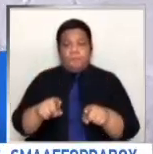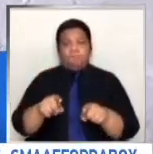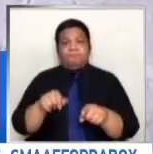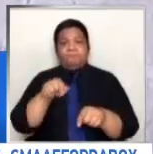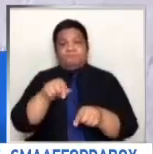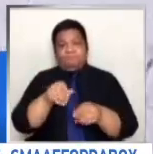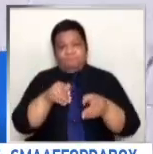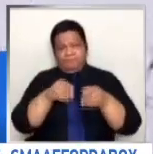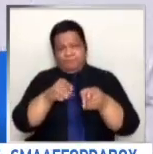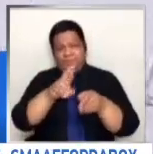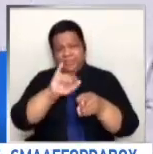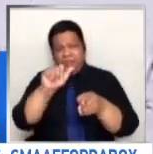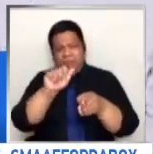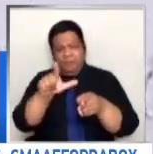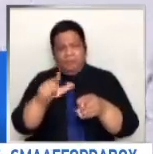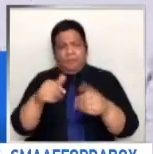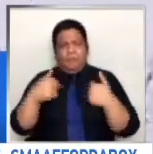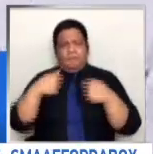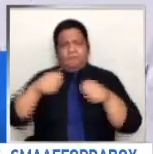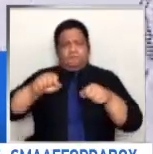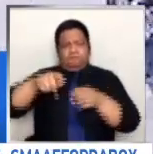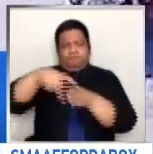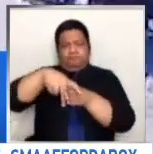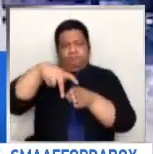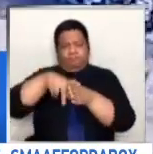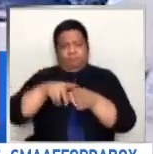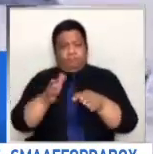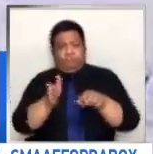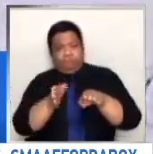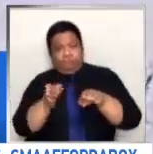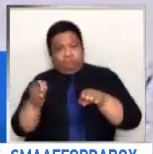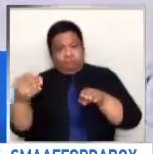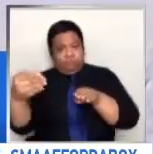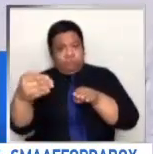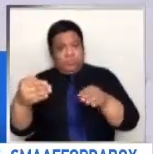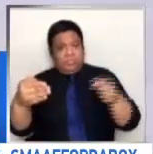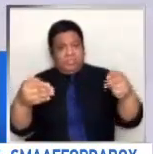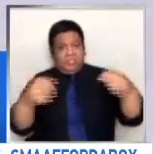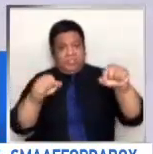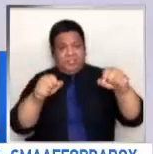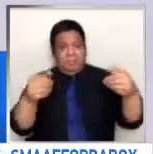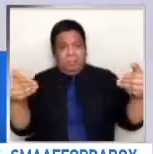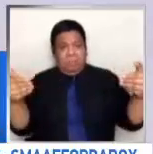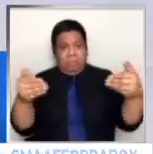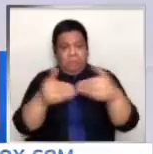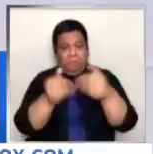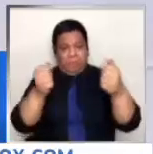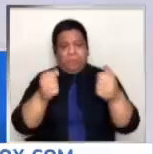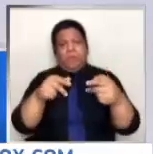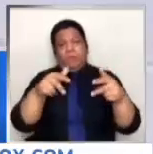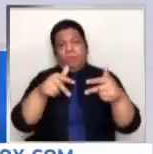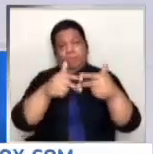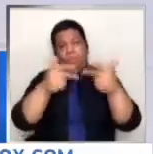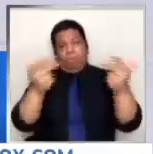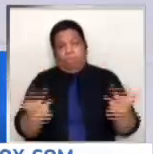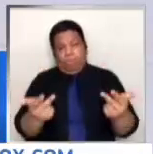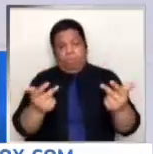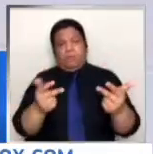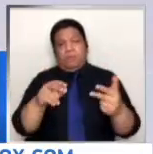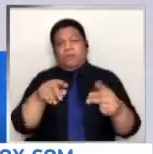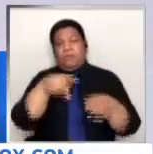may dalawang sakay. Nakasalpukan nito ang kasalubong na rider. Bumagsak ang dalawang motorsiklo at napahiga sa kalsada ang mga sakay